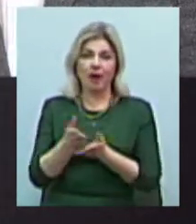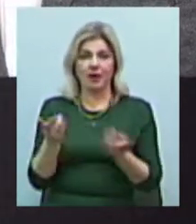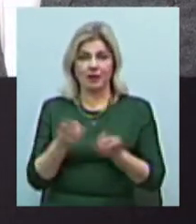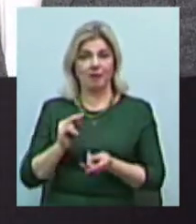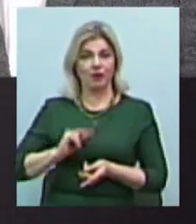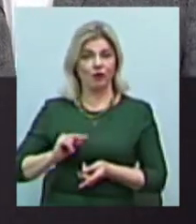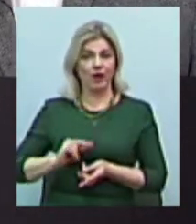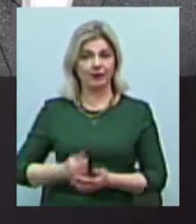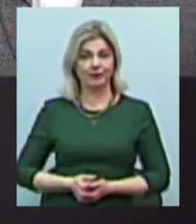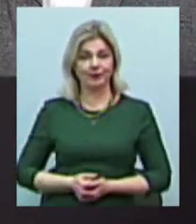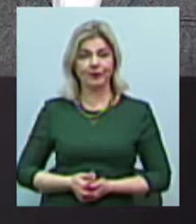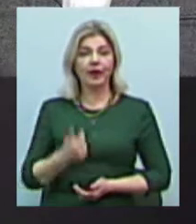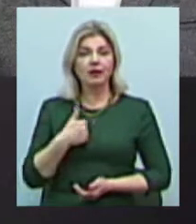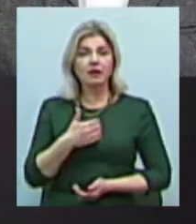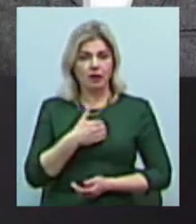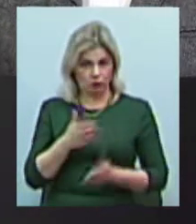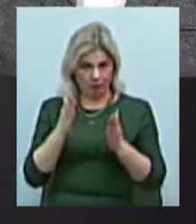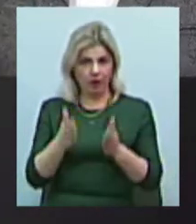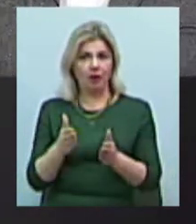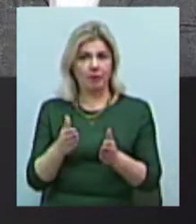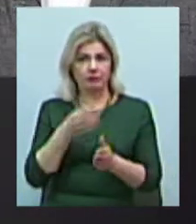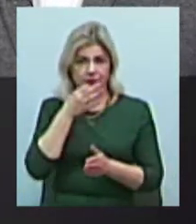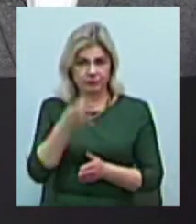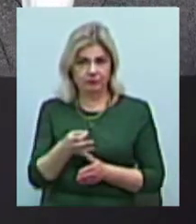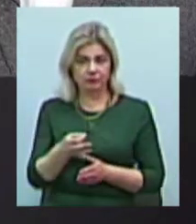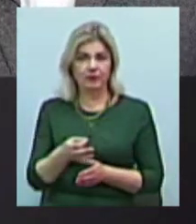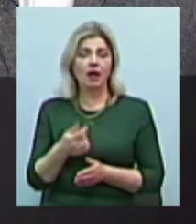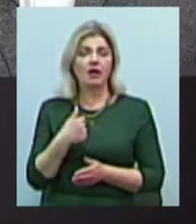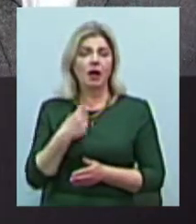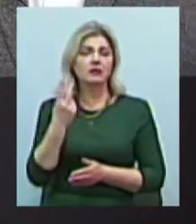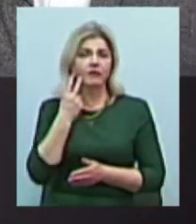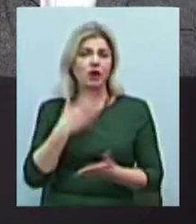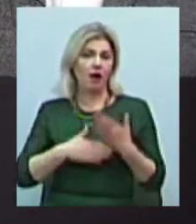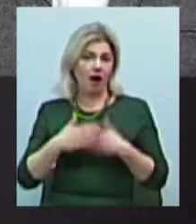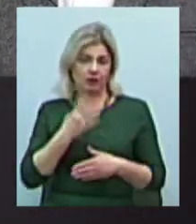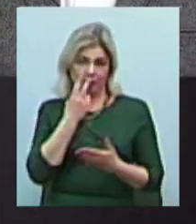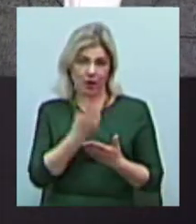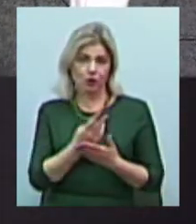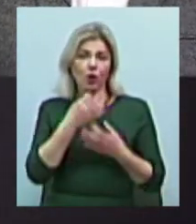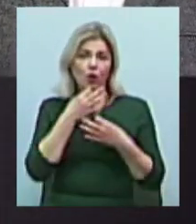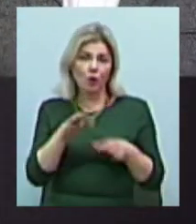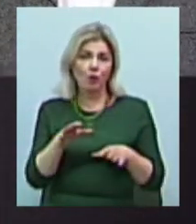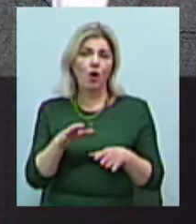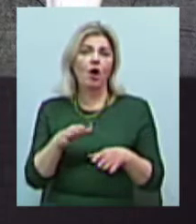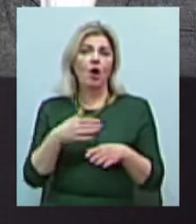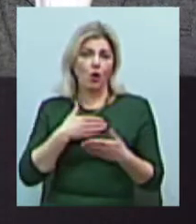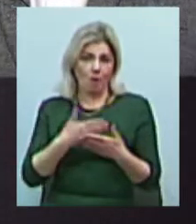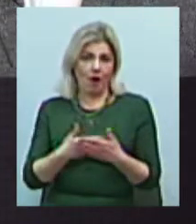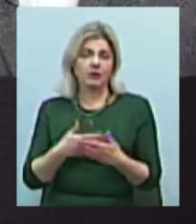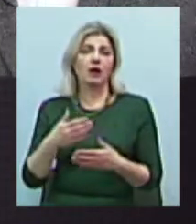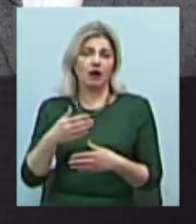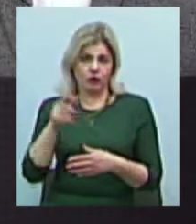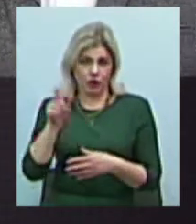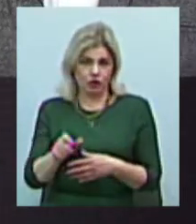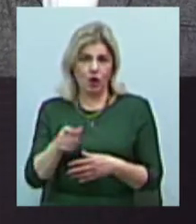народними депутатами? Я вам скажу відверто, я завжди радий бачити любого громадського діяча, любого